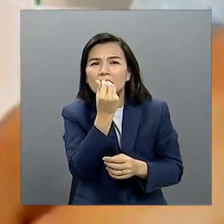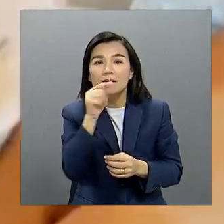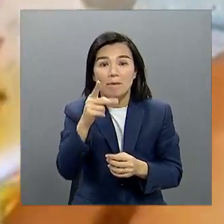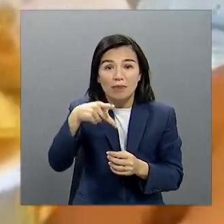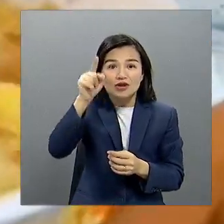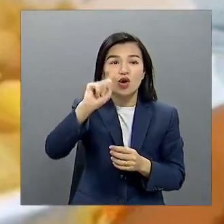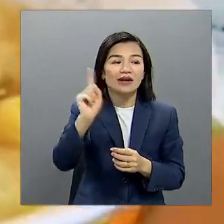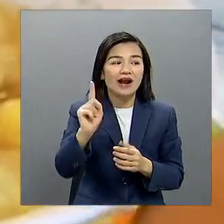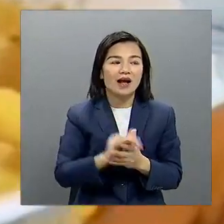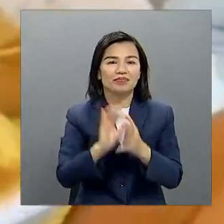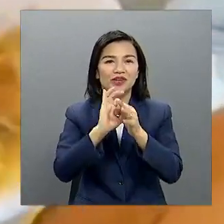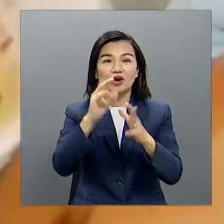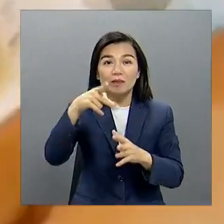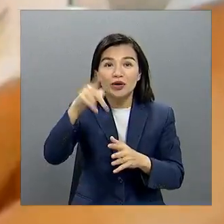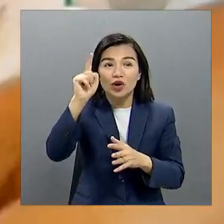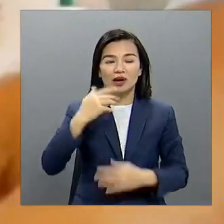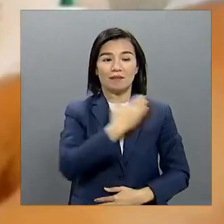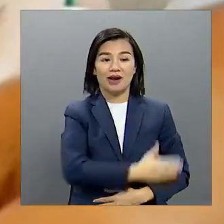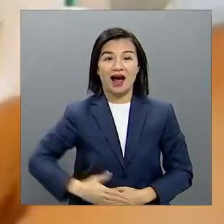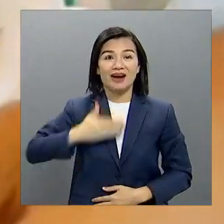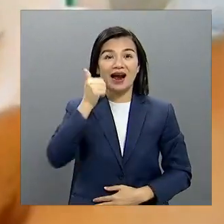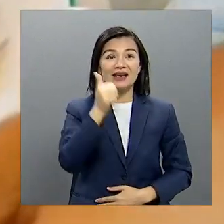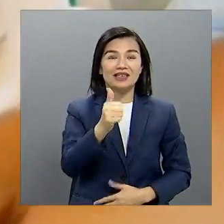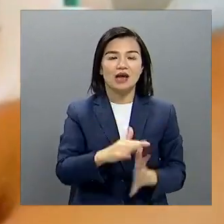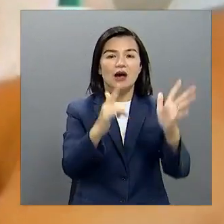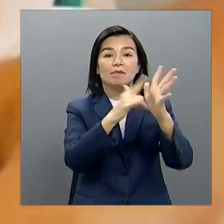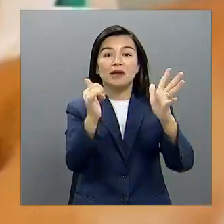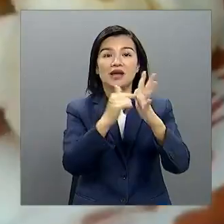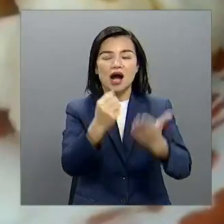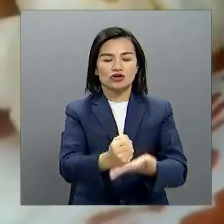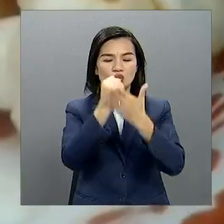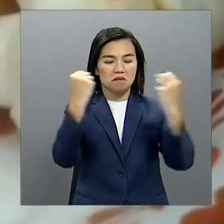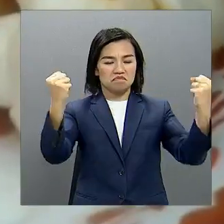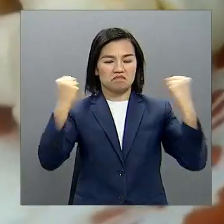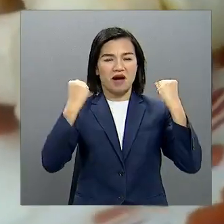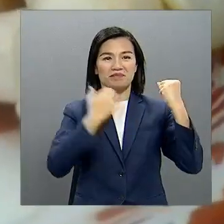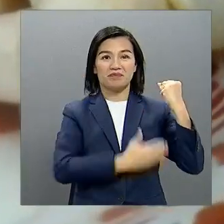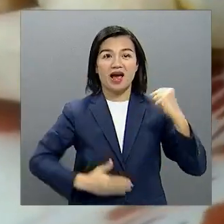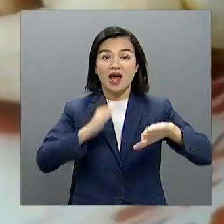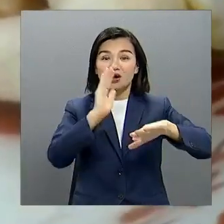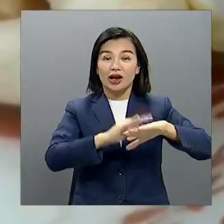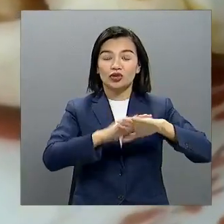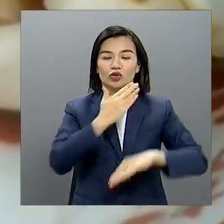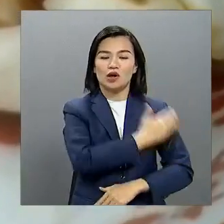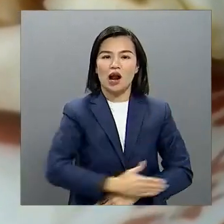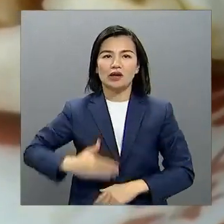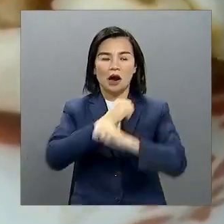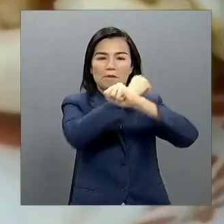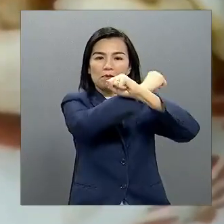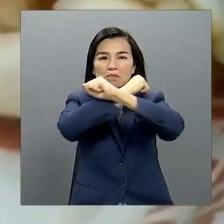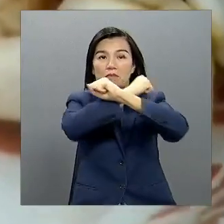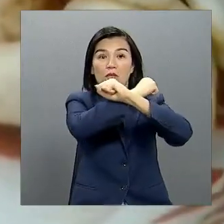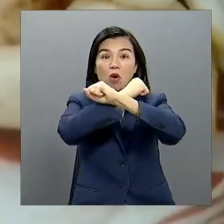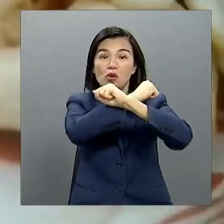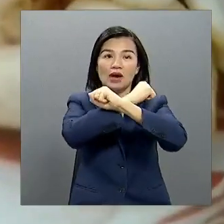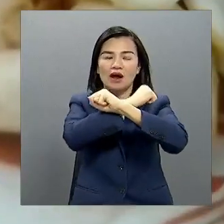คุณประโยชน์ต่อร่างกายเป็นยาบำรุงช่วยให้ร่างกายแข็งแรงช่วยกระตุ้นให้ร่างกายสร้างภูมิคุ้มกันไม่ทำให้เจ็บป่วยง่